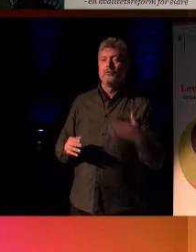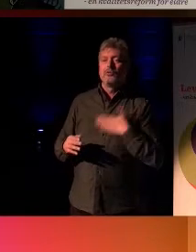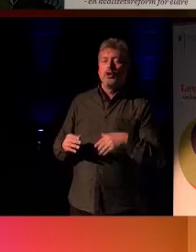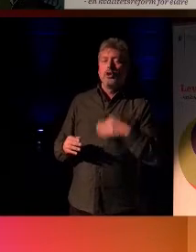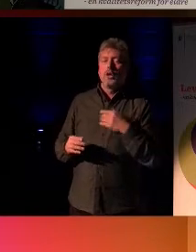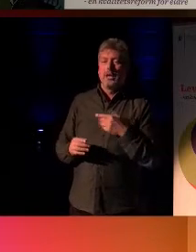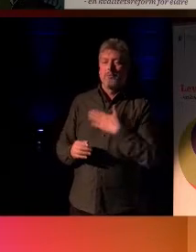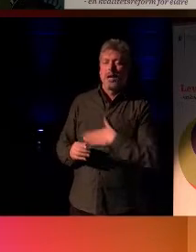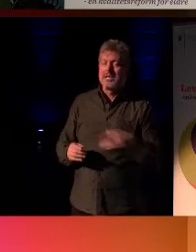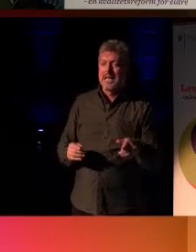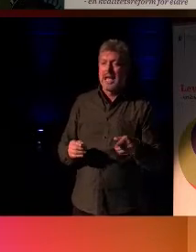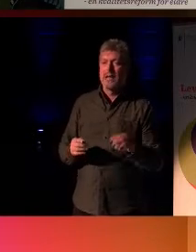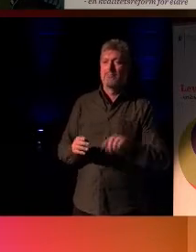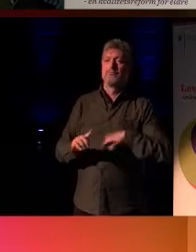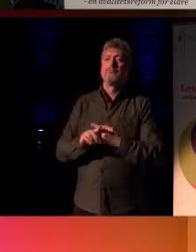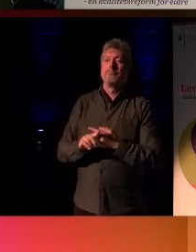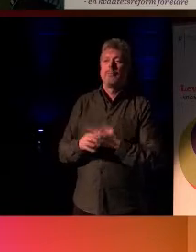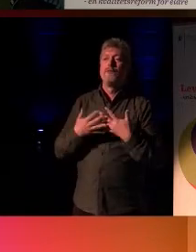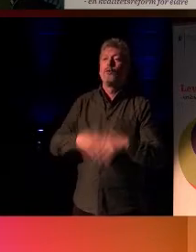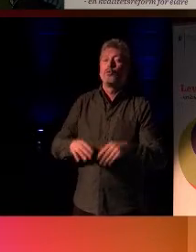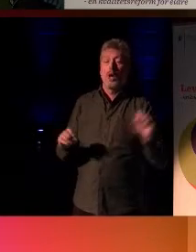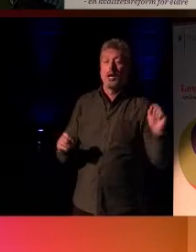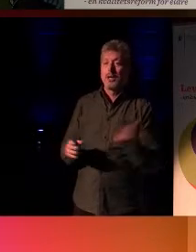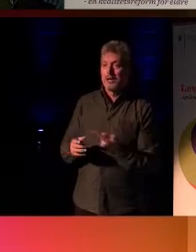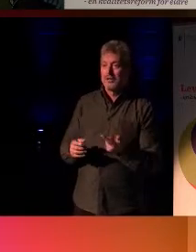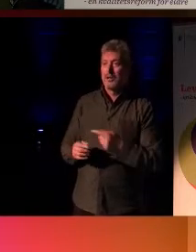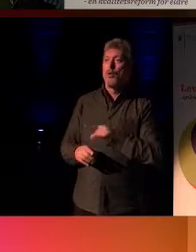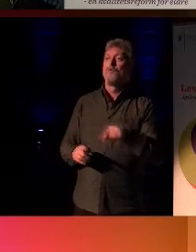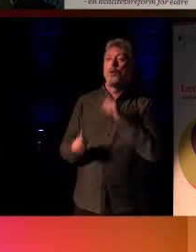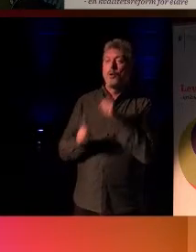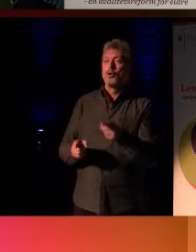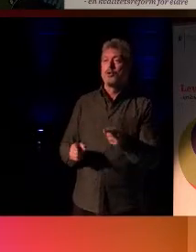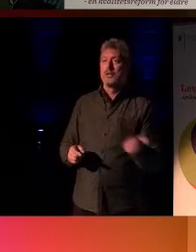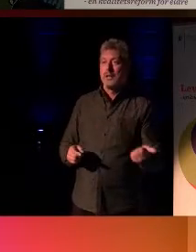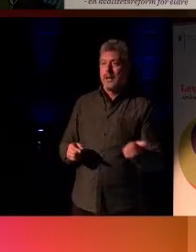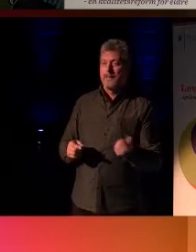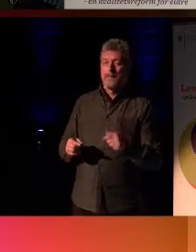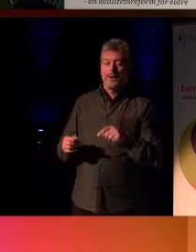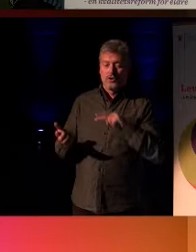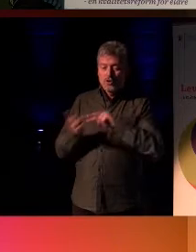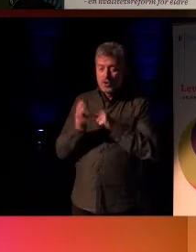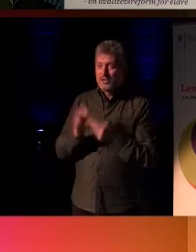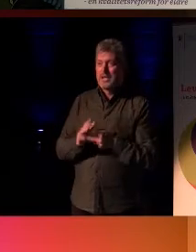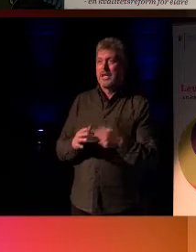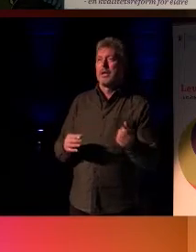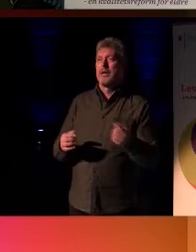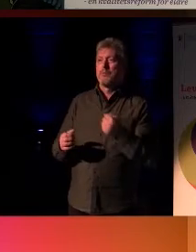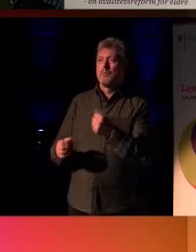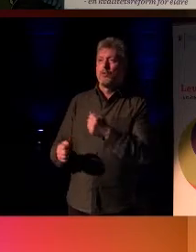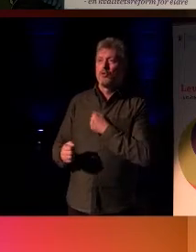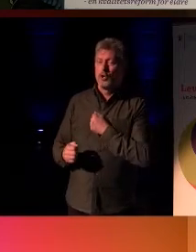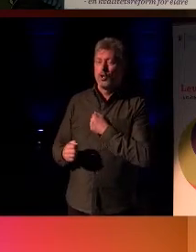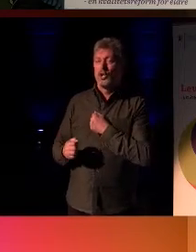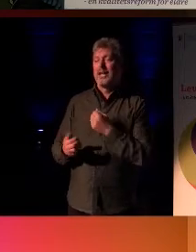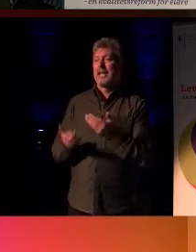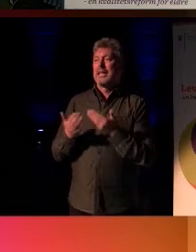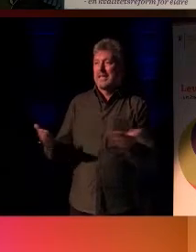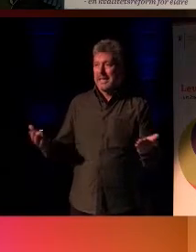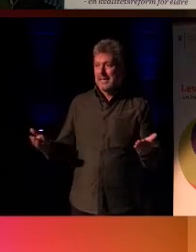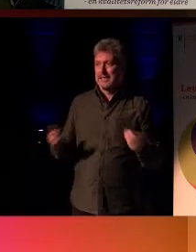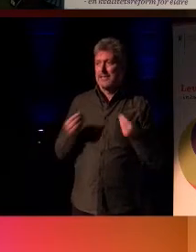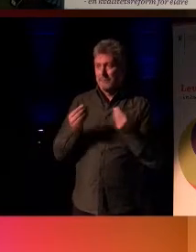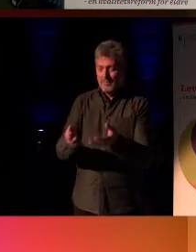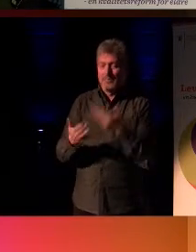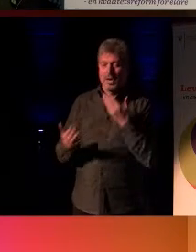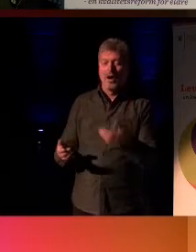raskere. Vår påstand at kompetansesatt system gir robuste, virksomme og trygge tjenester.